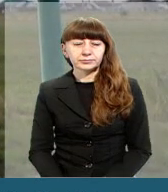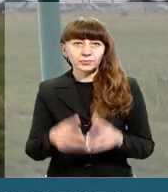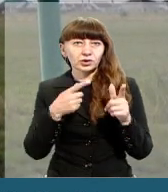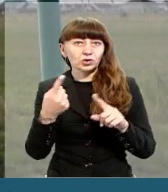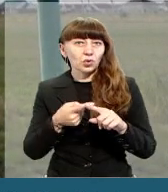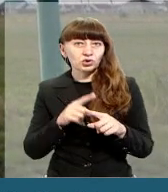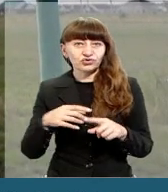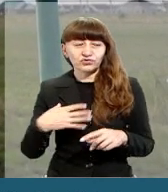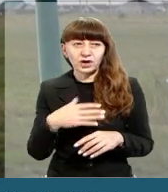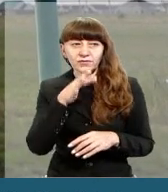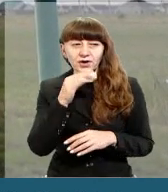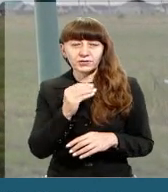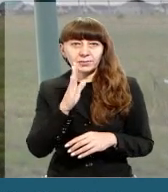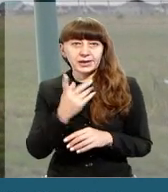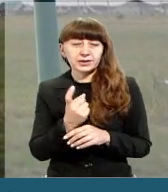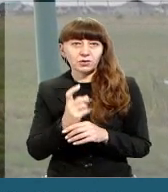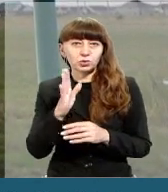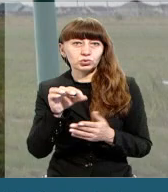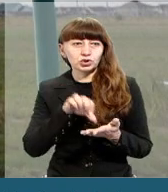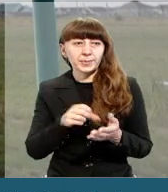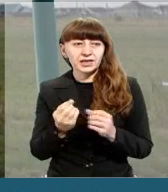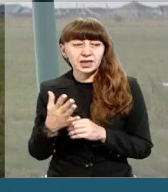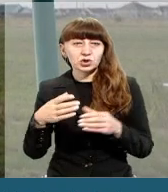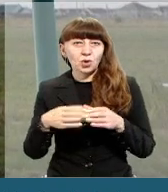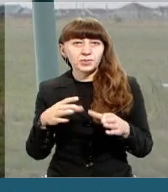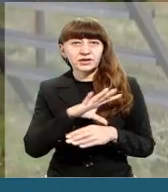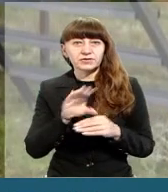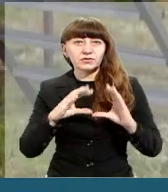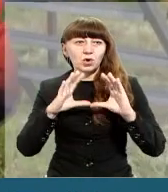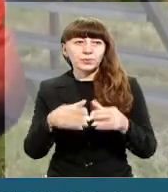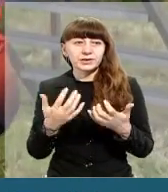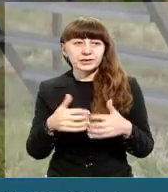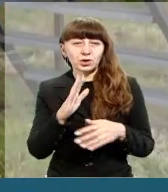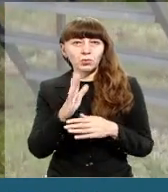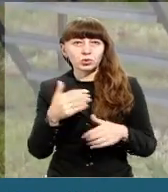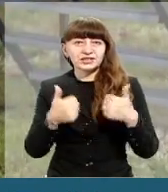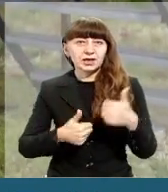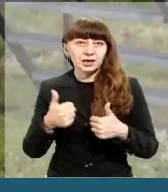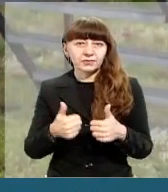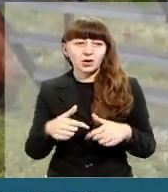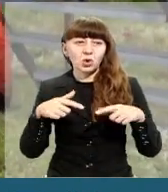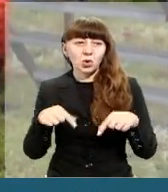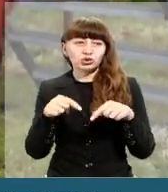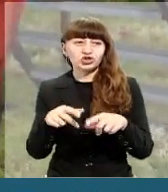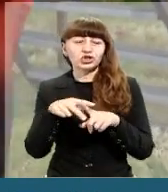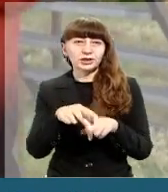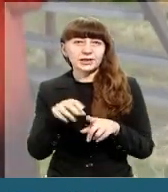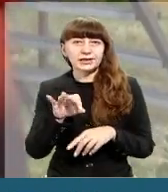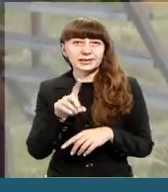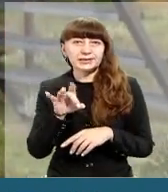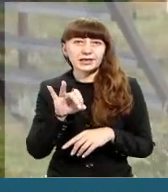әлемнің түкпір-түкпірінен 15-ке тарта команда қатысады. Олардың ішінде Иран, Түркия, Венгрия, Қырғызстан, оңтүстік